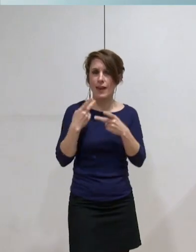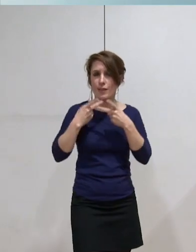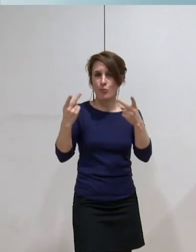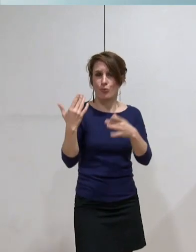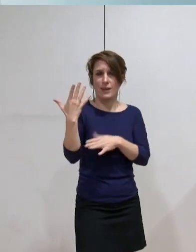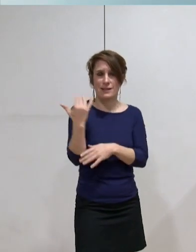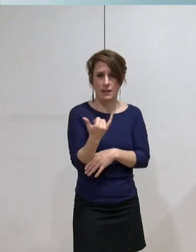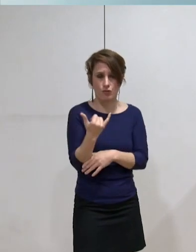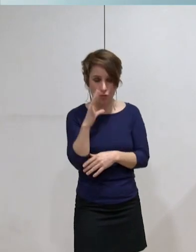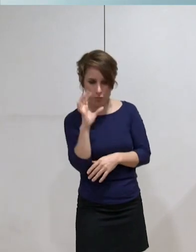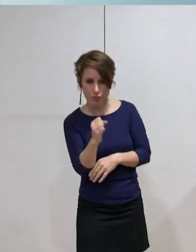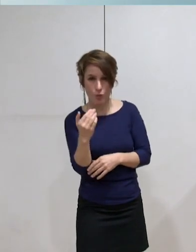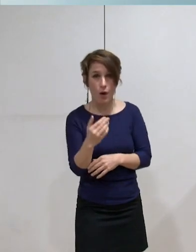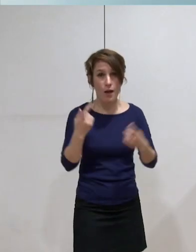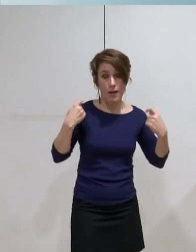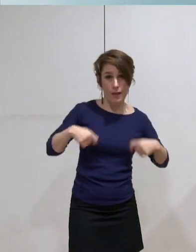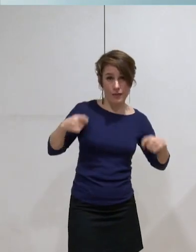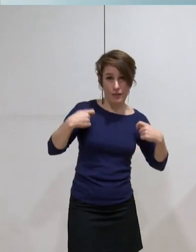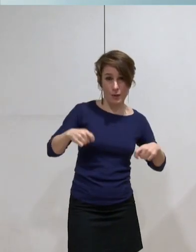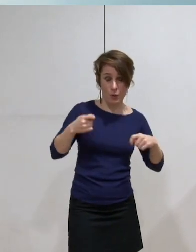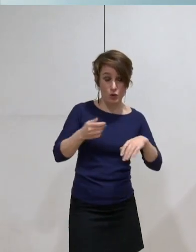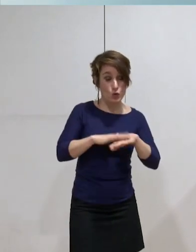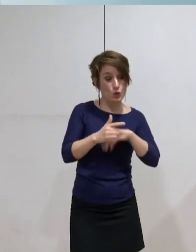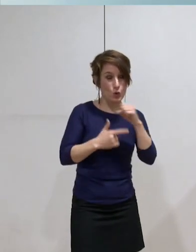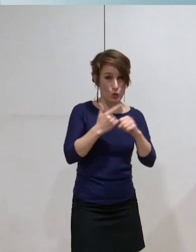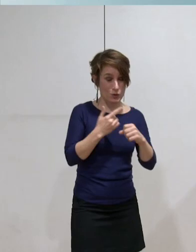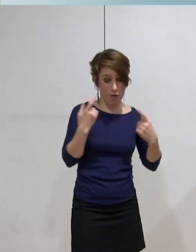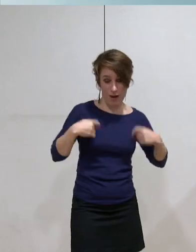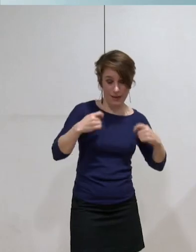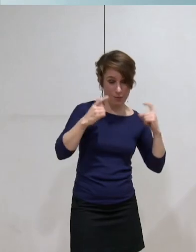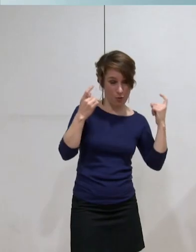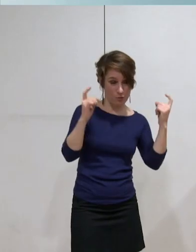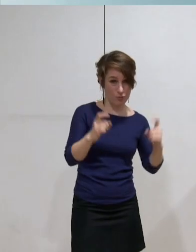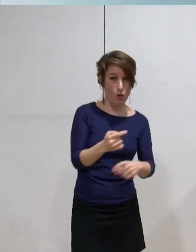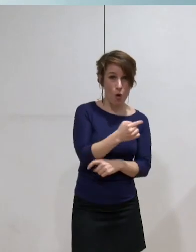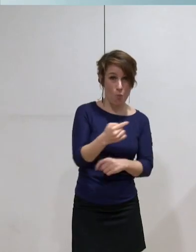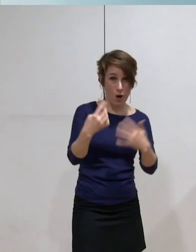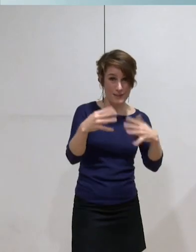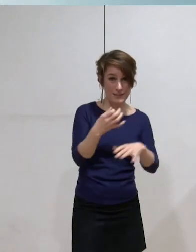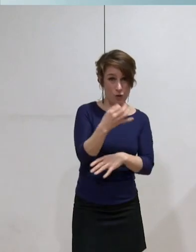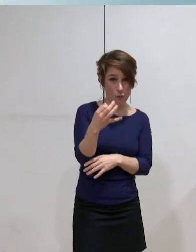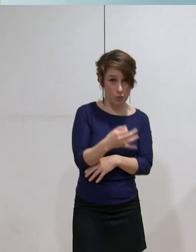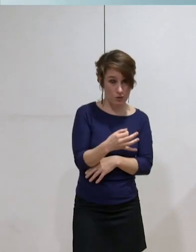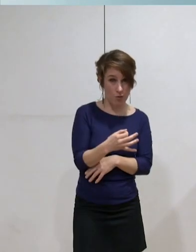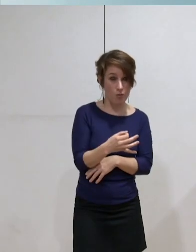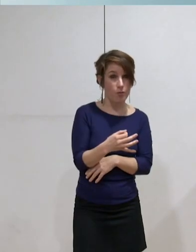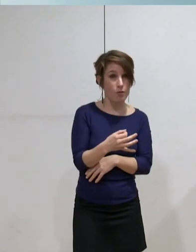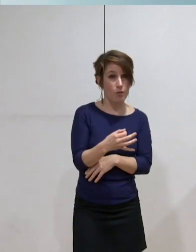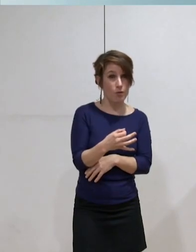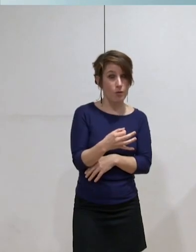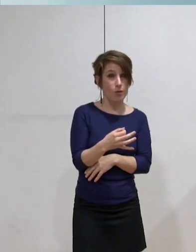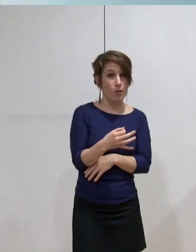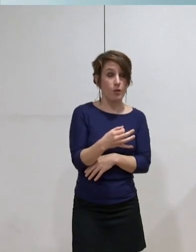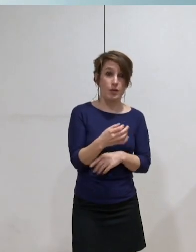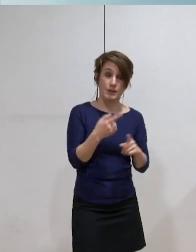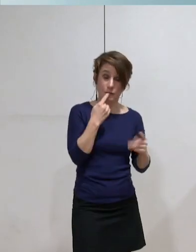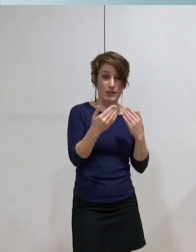ces dépenses ont en 2 ans subi une baisse de 19 % près de 21 % par rapport à 2016